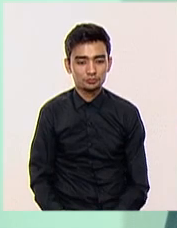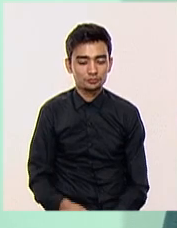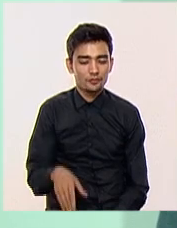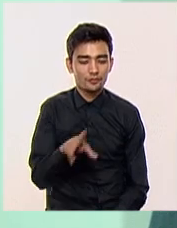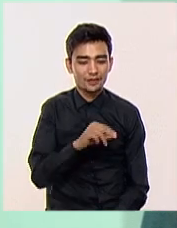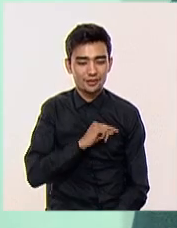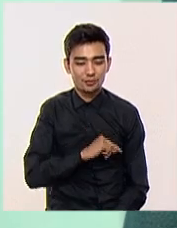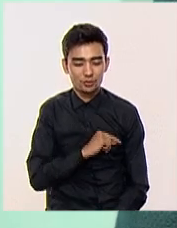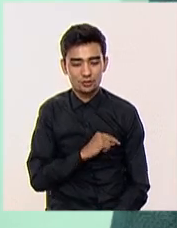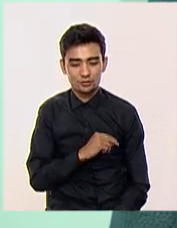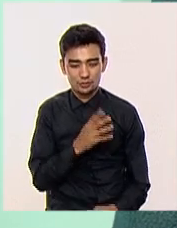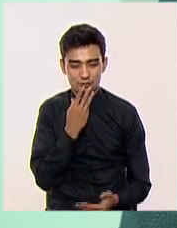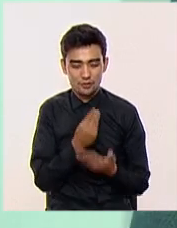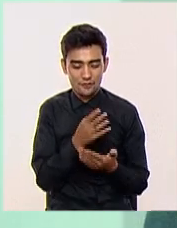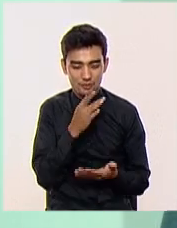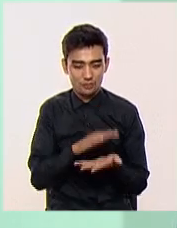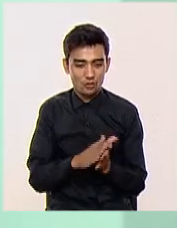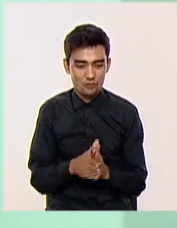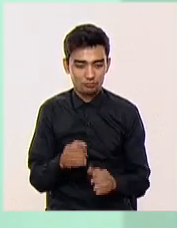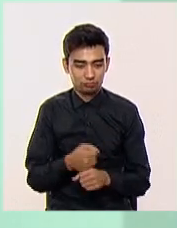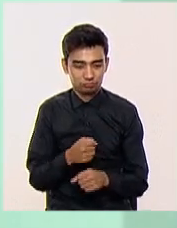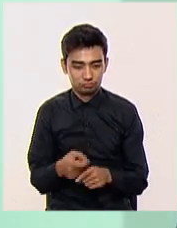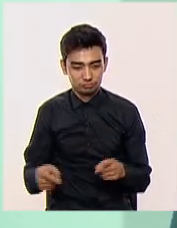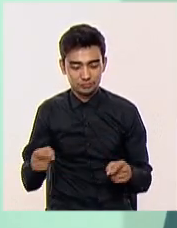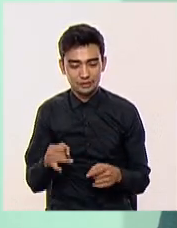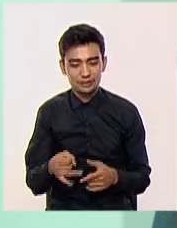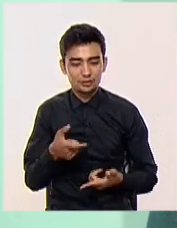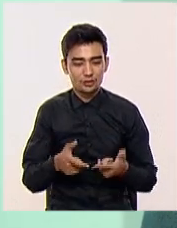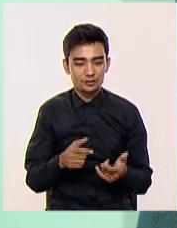работы ведутся в срок по договору. Согласно ПСД,